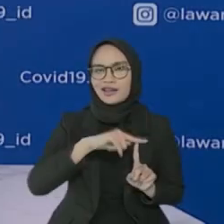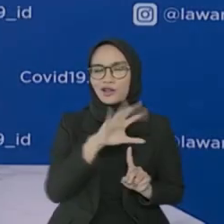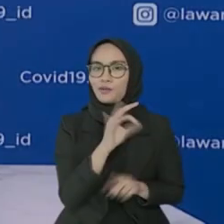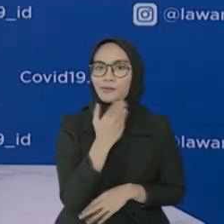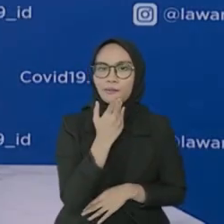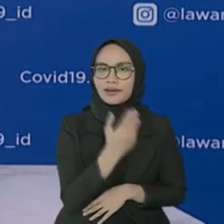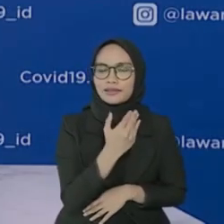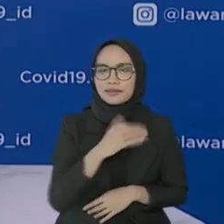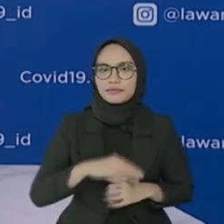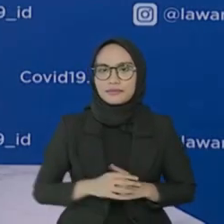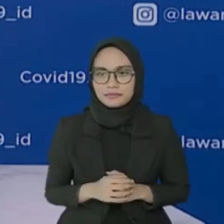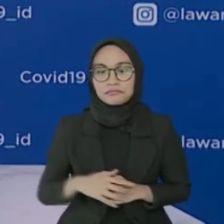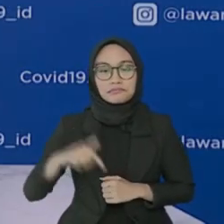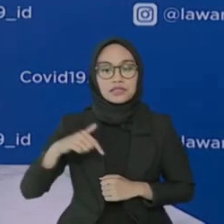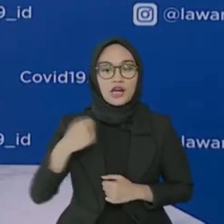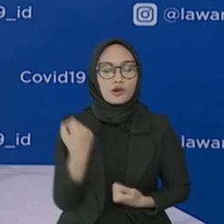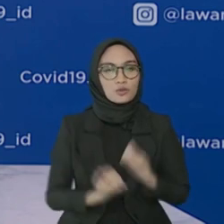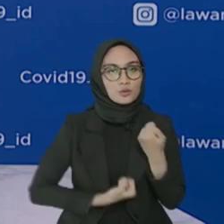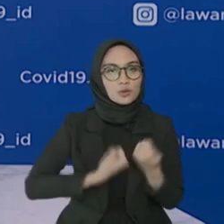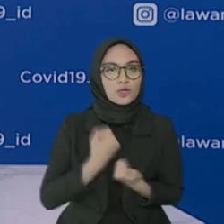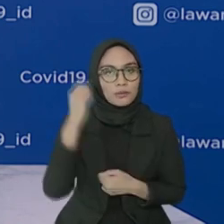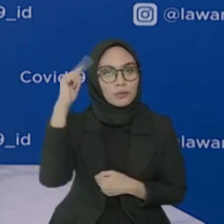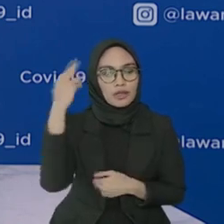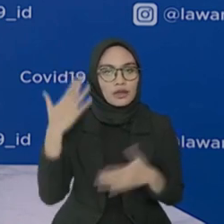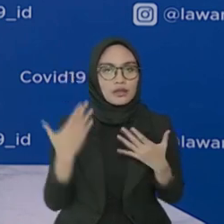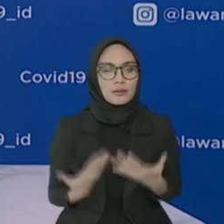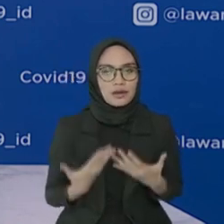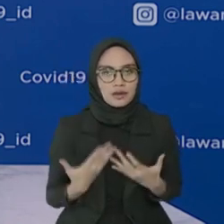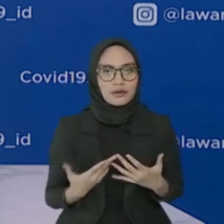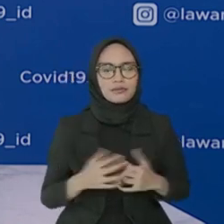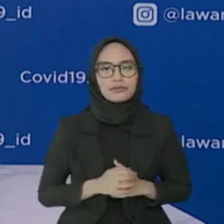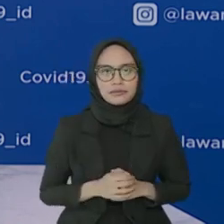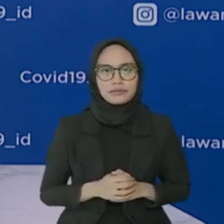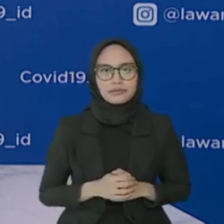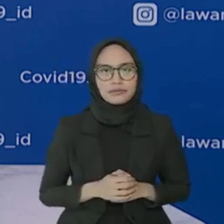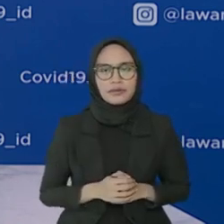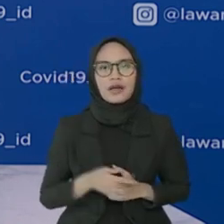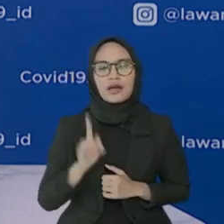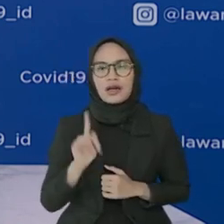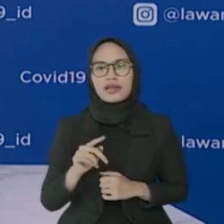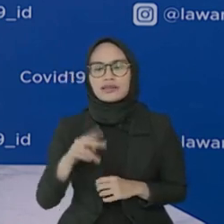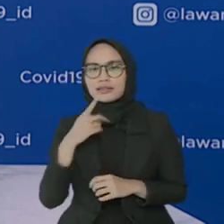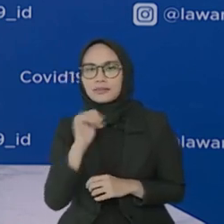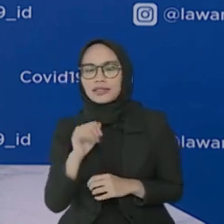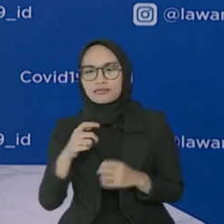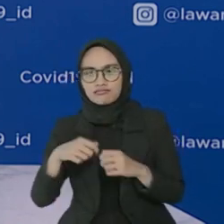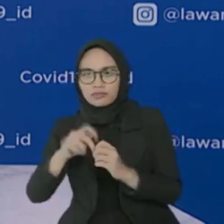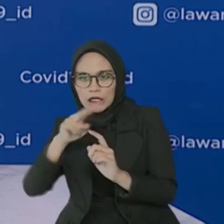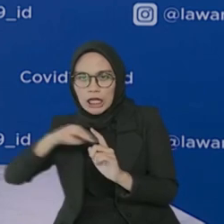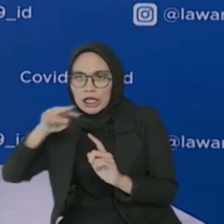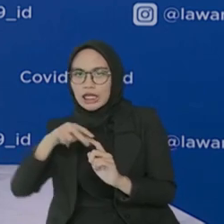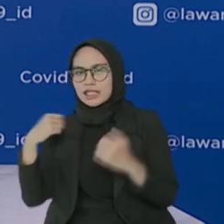upaya yang pemerintah lakukan untuk mencegah importasi kasus ialah menerapkan skrining kesehatan berlapis